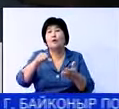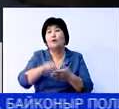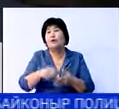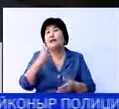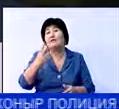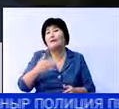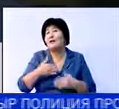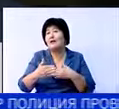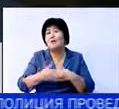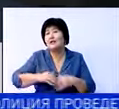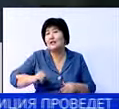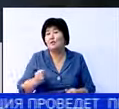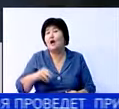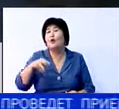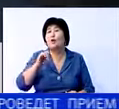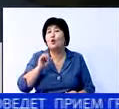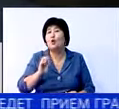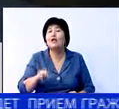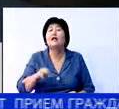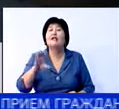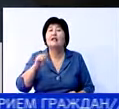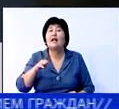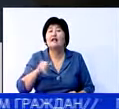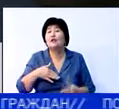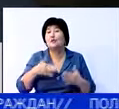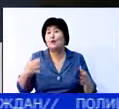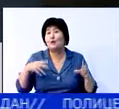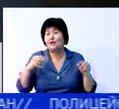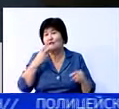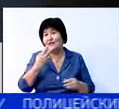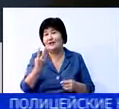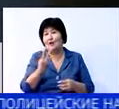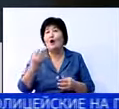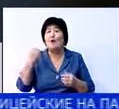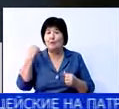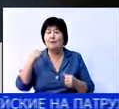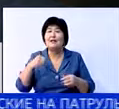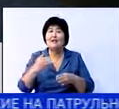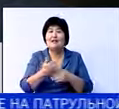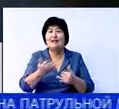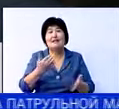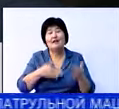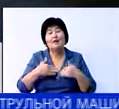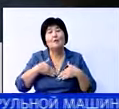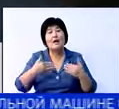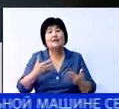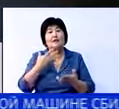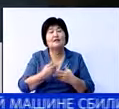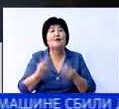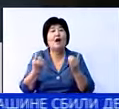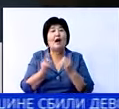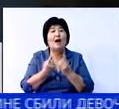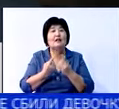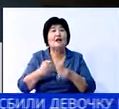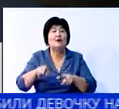две мои близкие подруги – Мируэрт и Салтанат. Для меня большое счастье видеть их победу и делить с ними радость. Поздравляю своих одногруппников